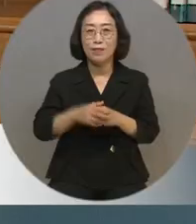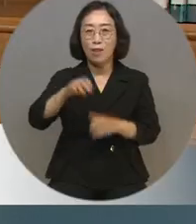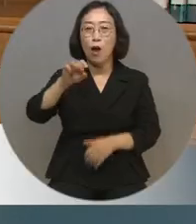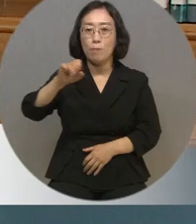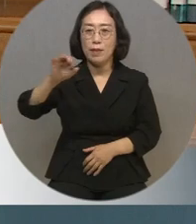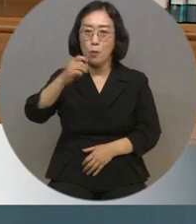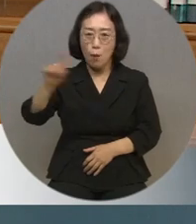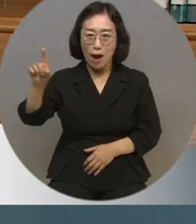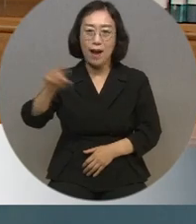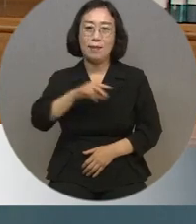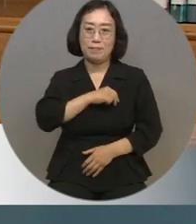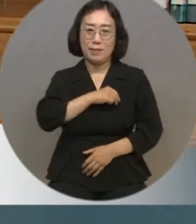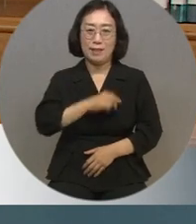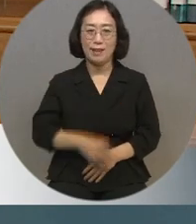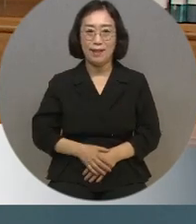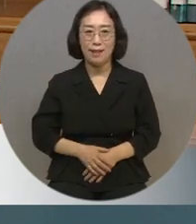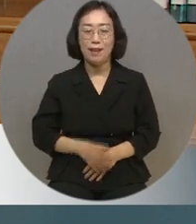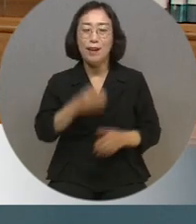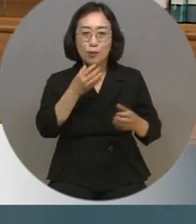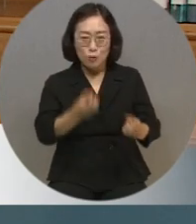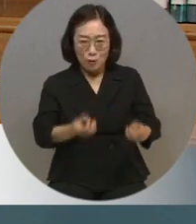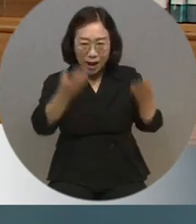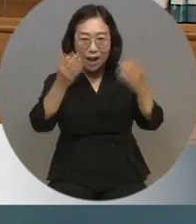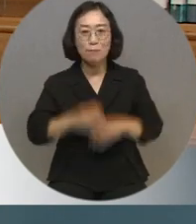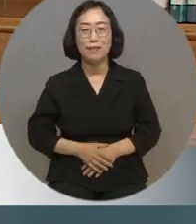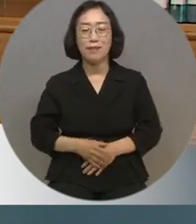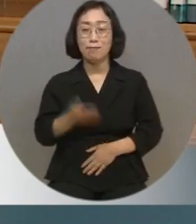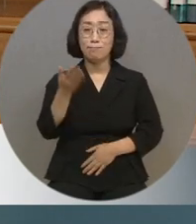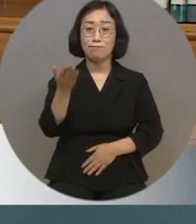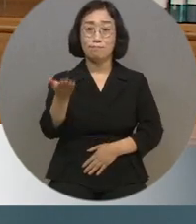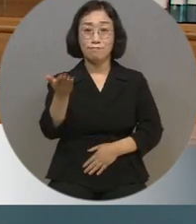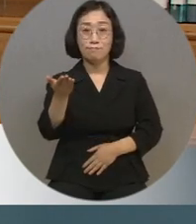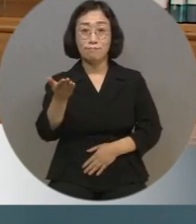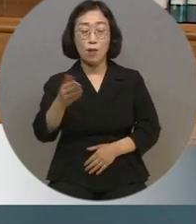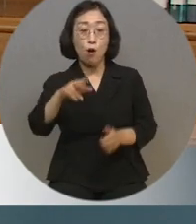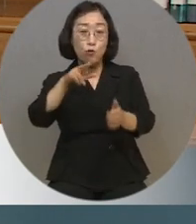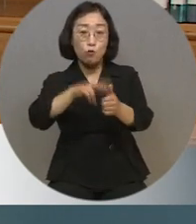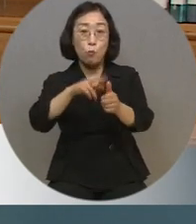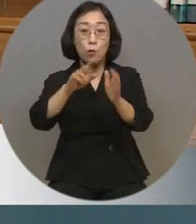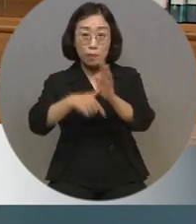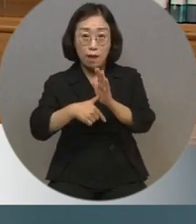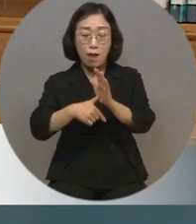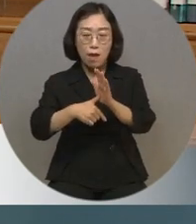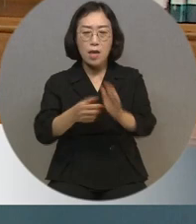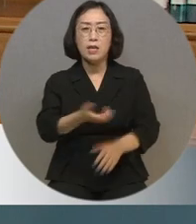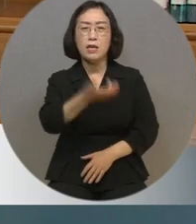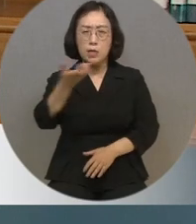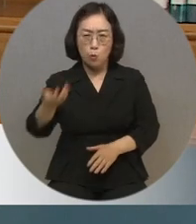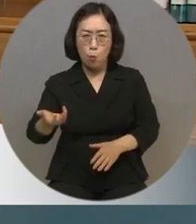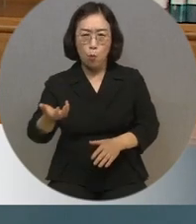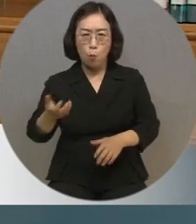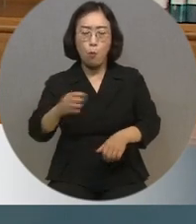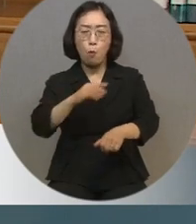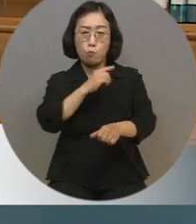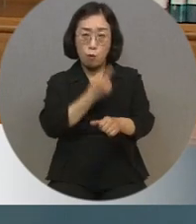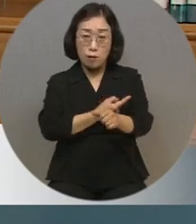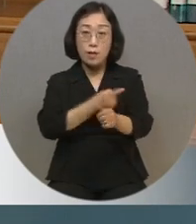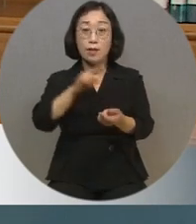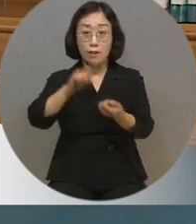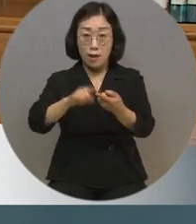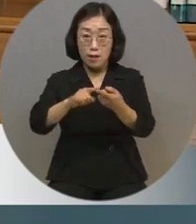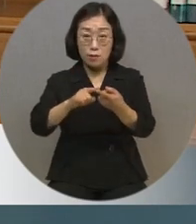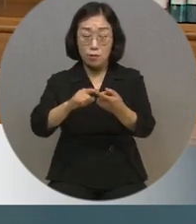서미화입니다. 네, 당선 축하드립니다. 당선인께서는 후보 당시 장애인 이동권에 대해서 목소리를 내신